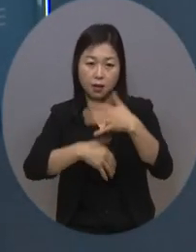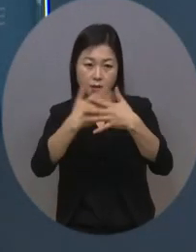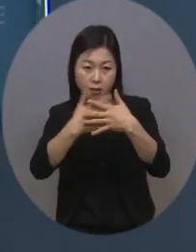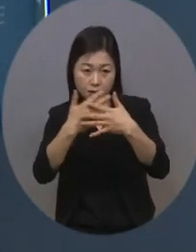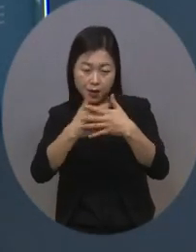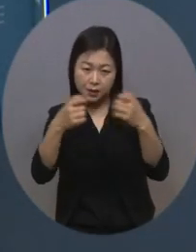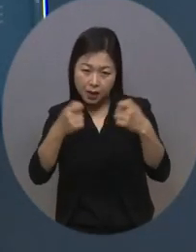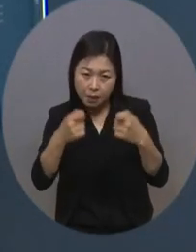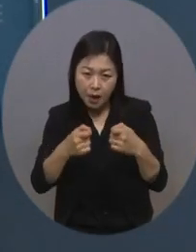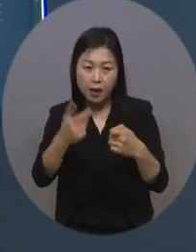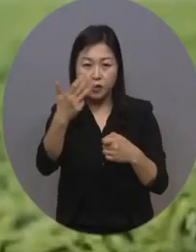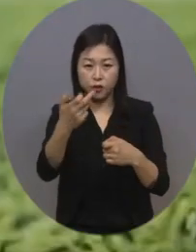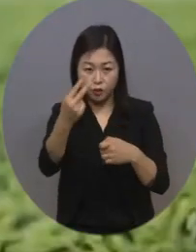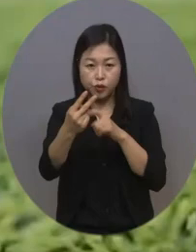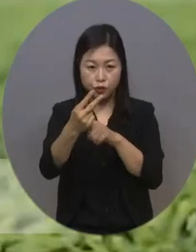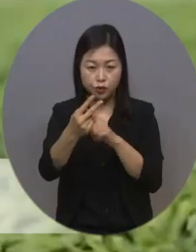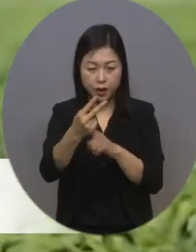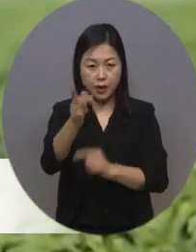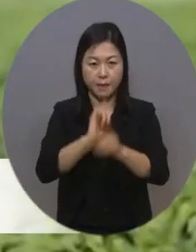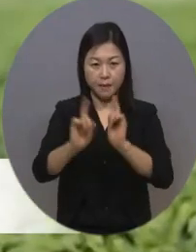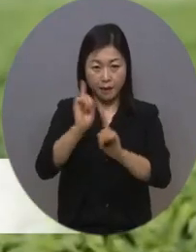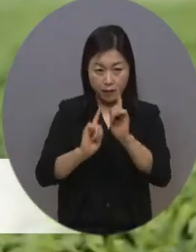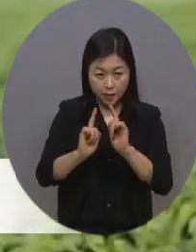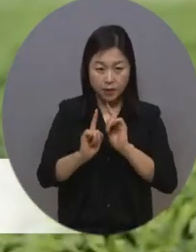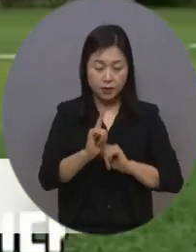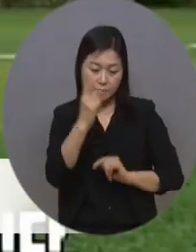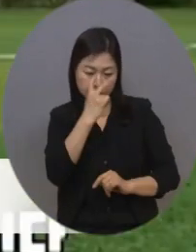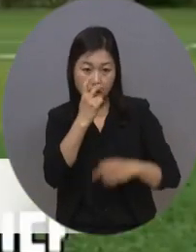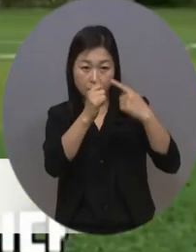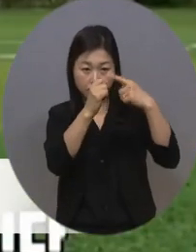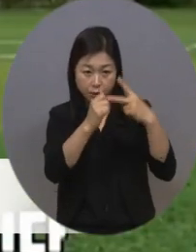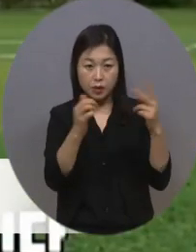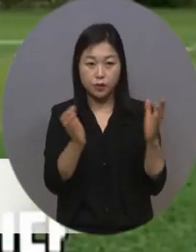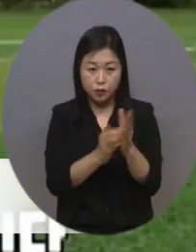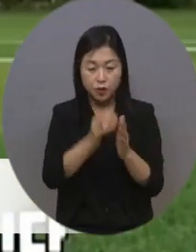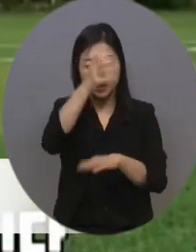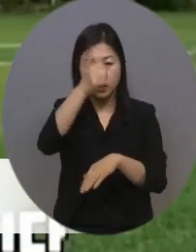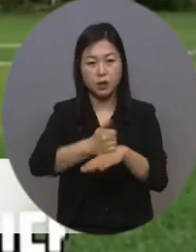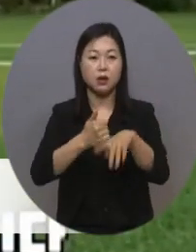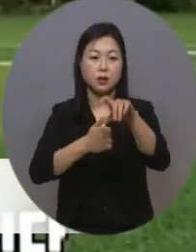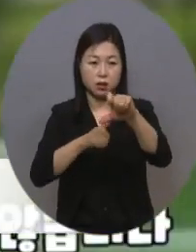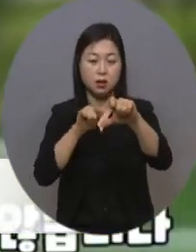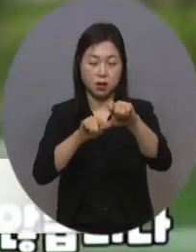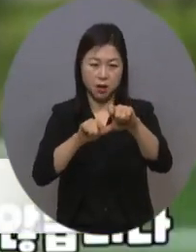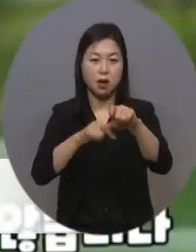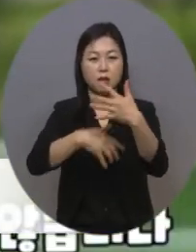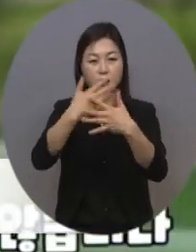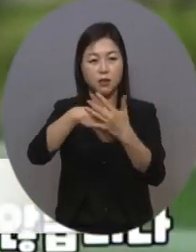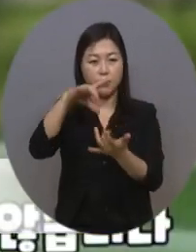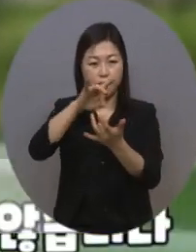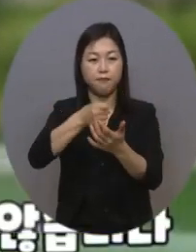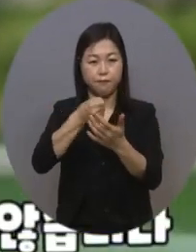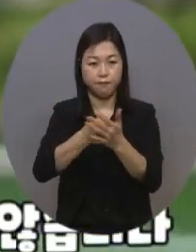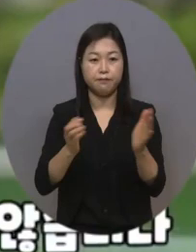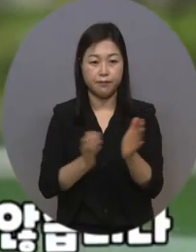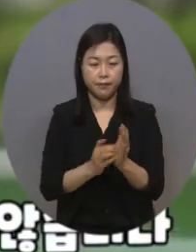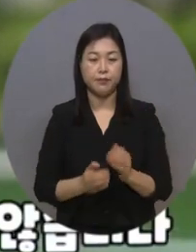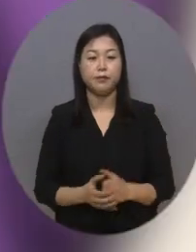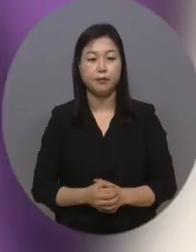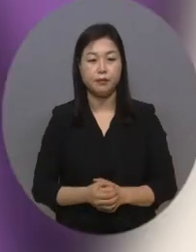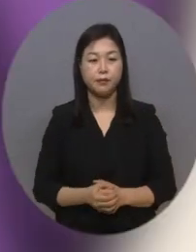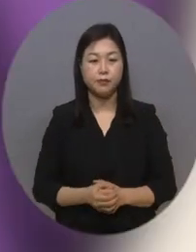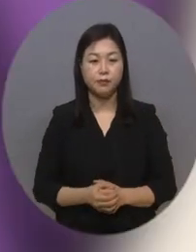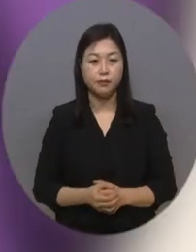쇼폼 영상이 응모됐으며 두 차례의 심사를 거쳐 최종 15편의 영상을 선정했습니다. 특히